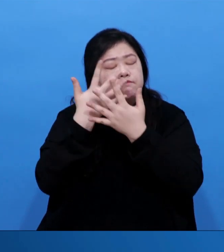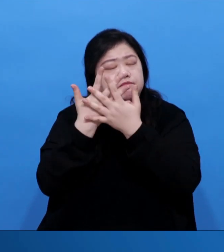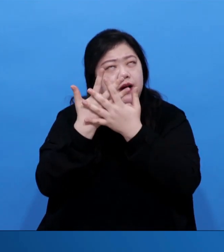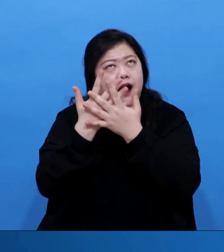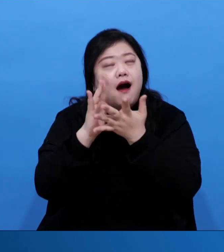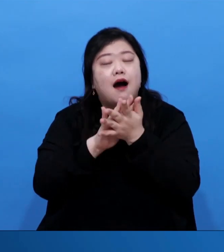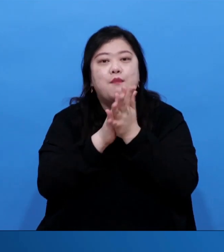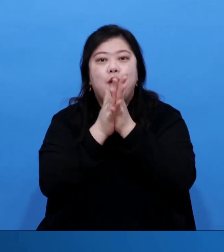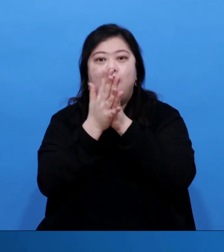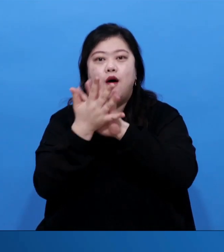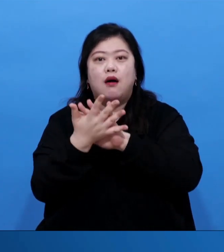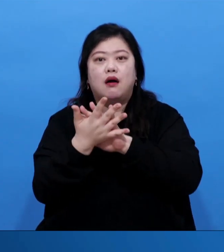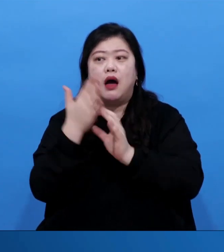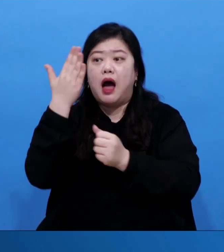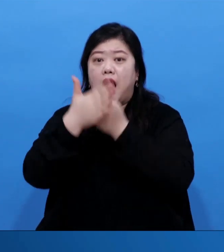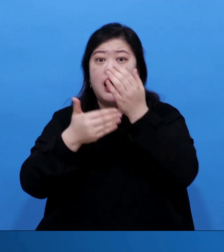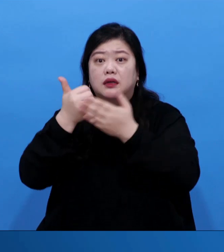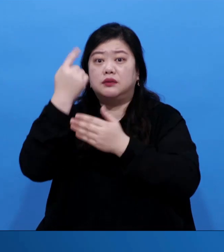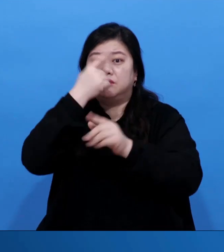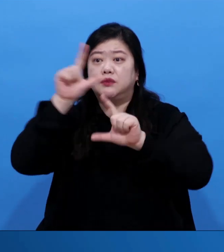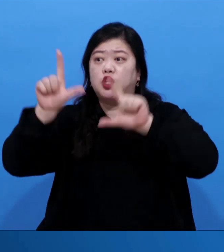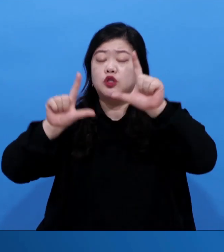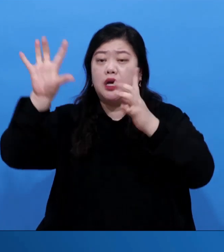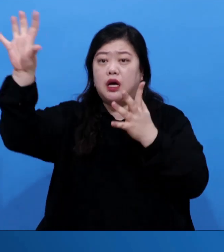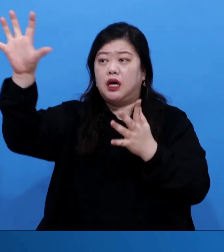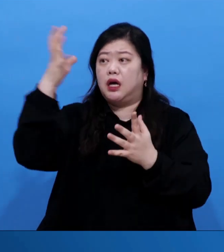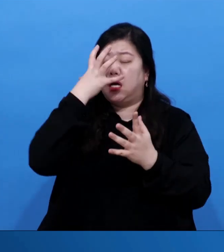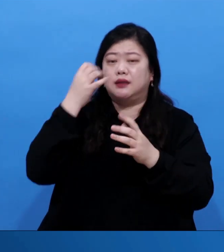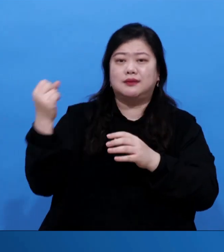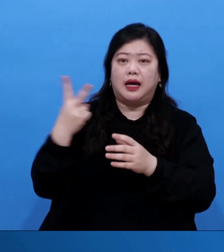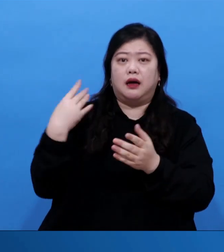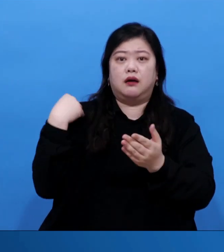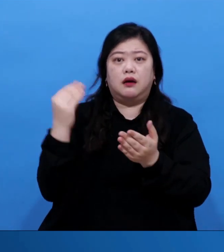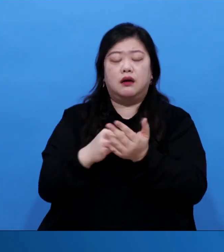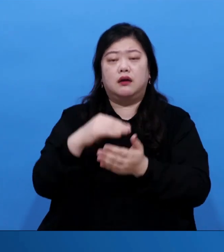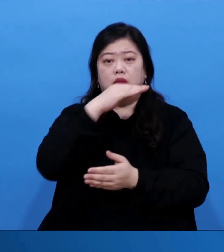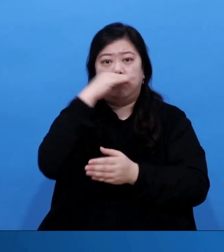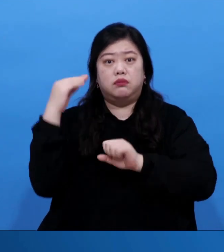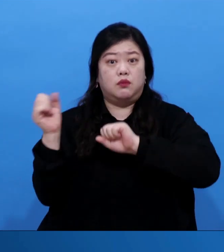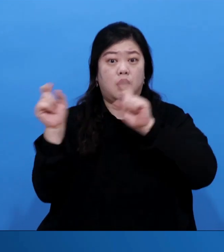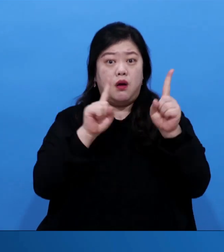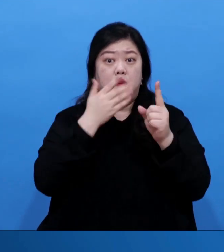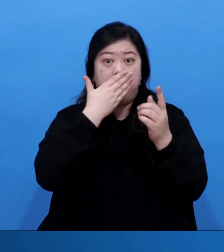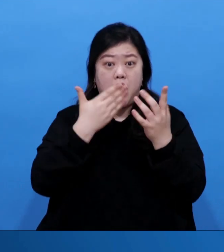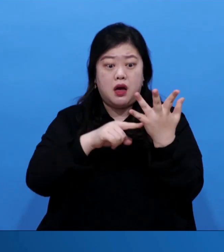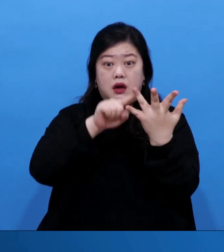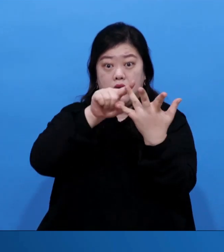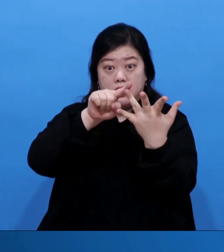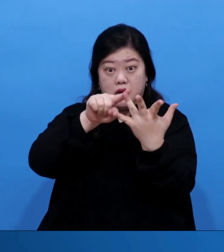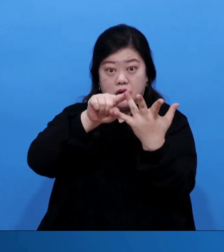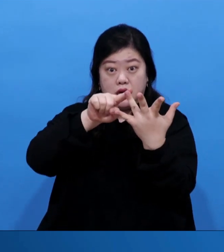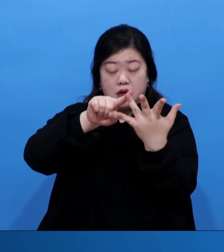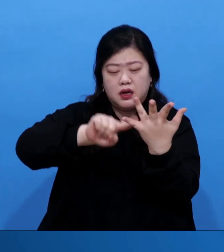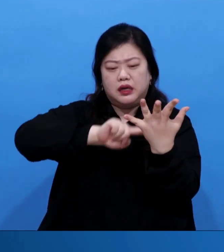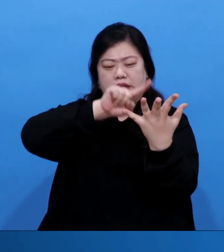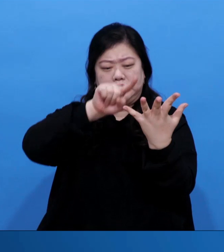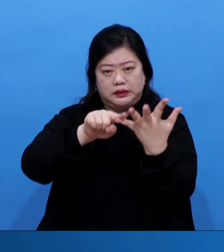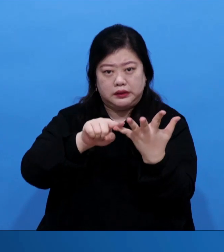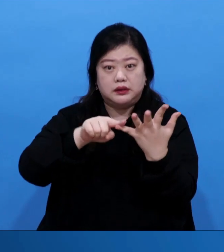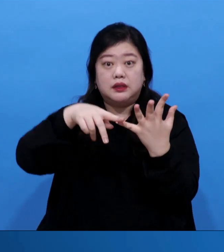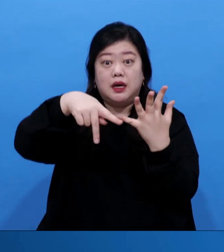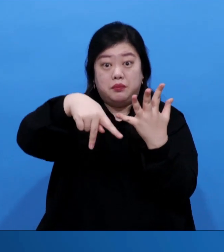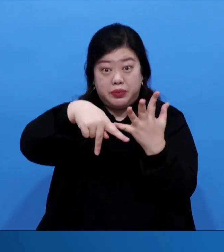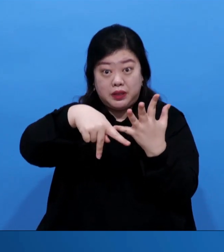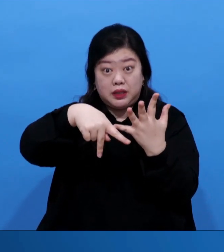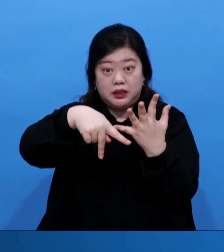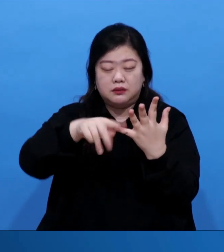예, 하나님의 형상으로 변화가 있나 있어요. That we are being transformed by God's image. 이러면서 실제로는